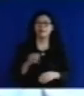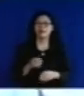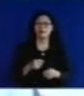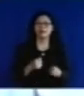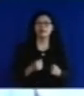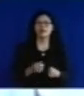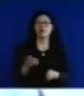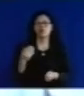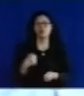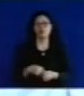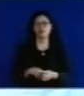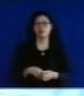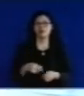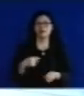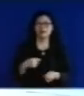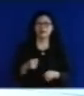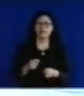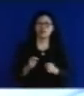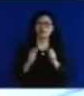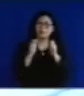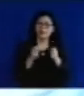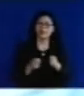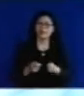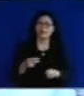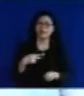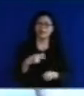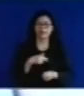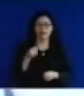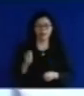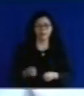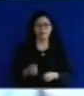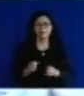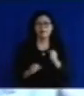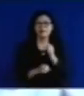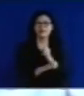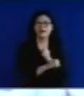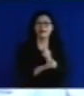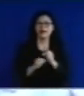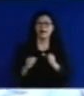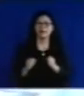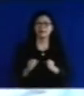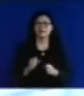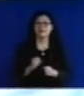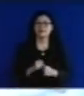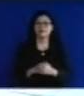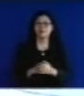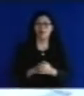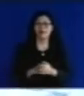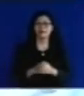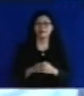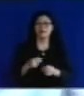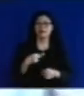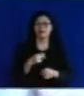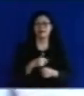pertanian ini. Karena saya yakin entah itu pemberdayaan, entah itu bantuan stimulan, entah itu bantuan langsung, entah